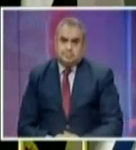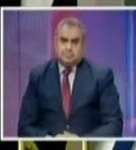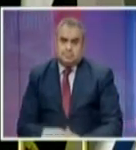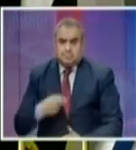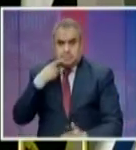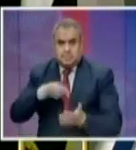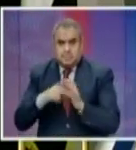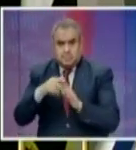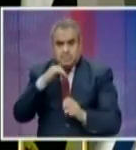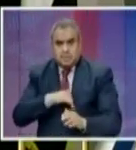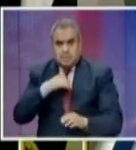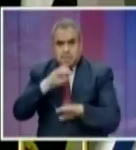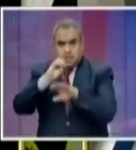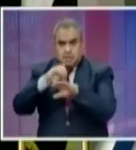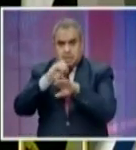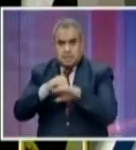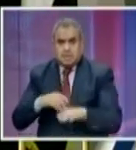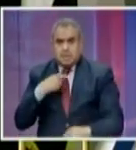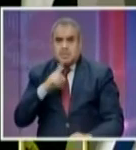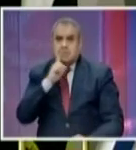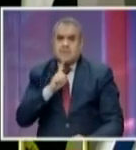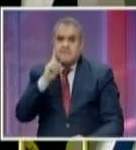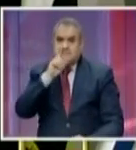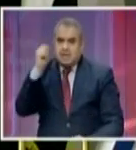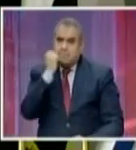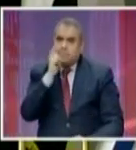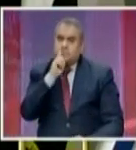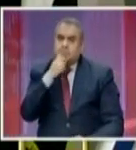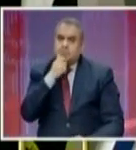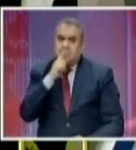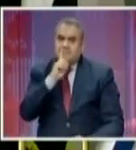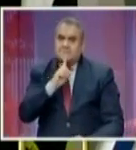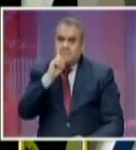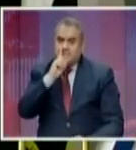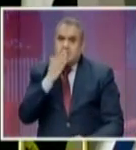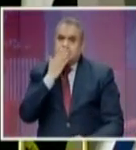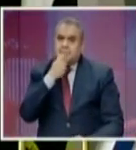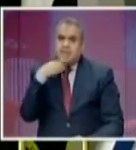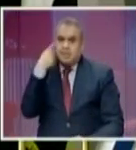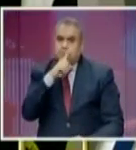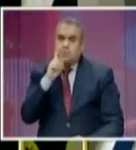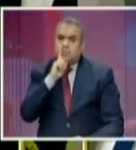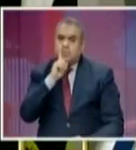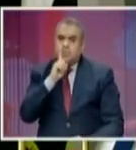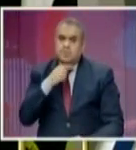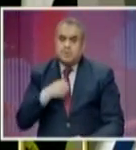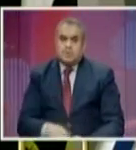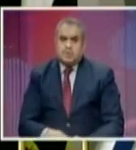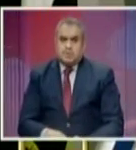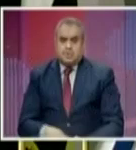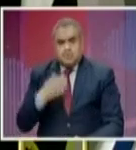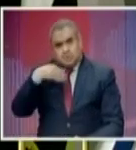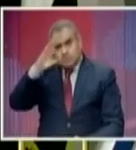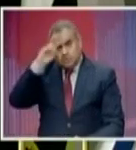وأنا نفسي أقول للفنان مصطفى شعبان وبيومي فؤاد، نفسهم أمثل